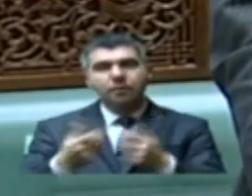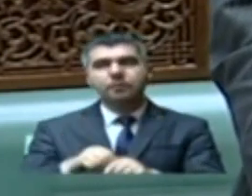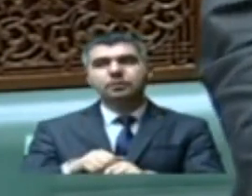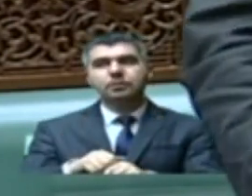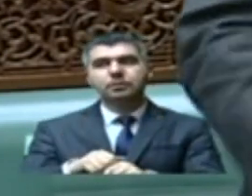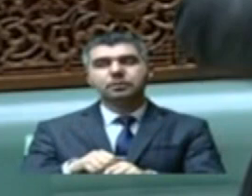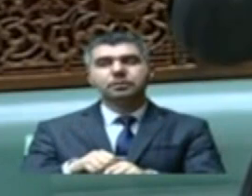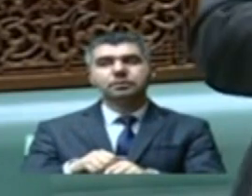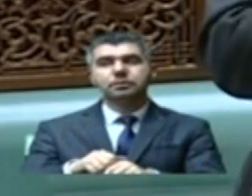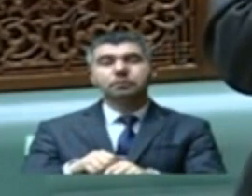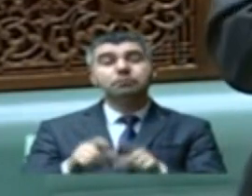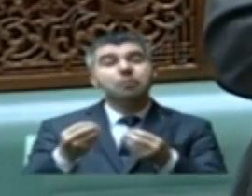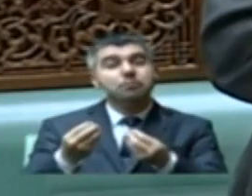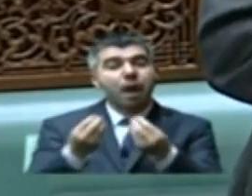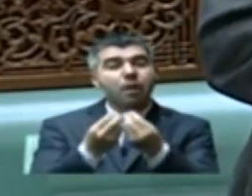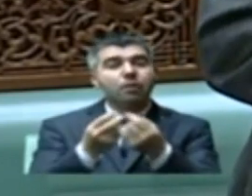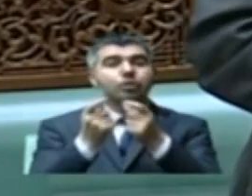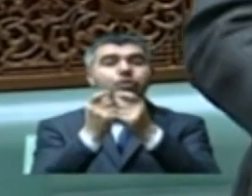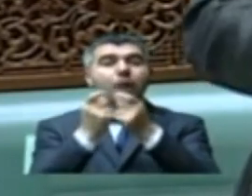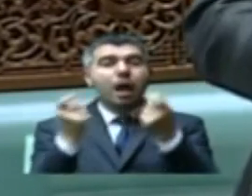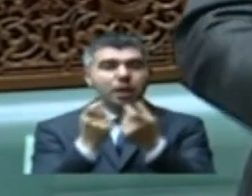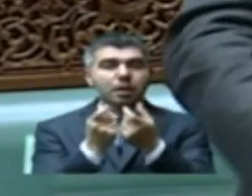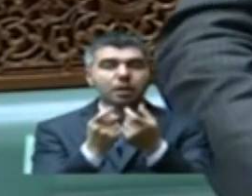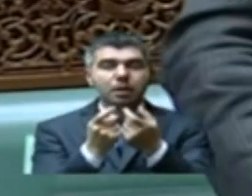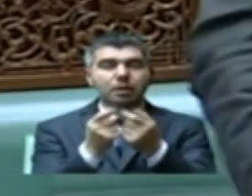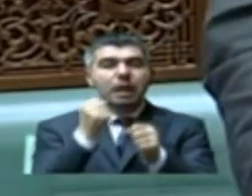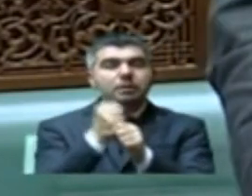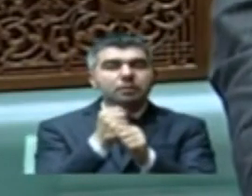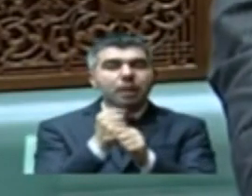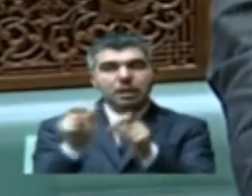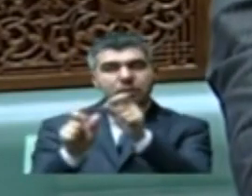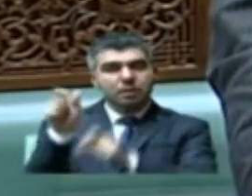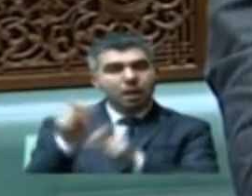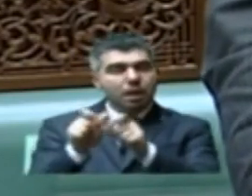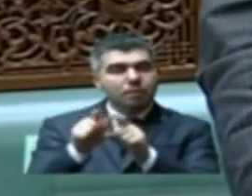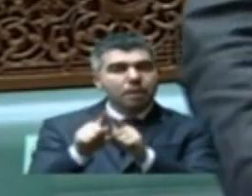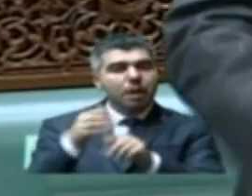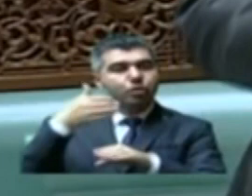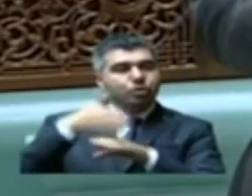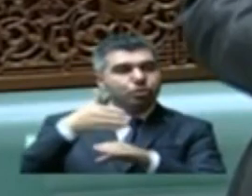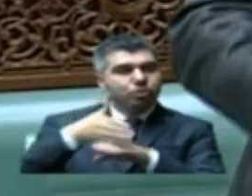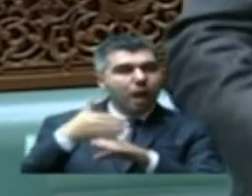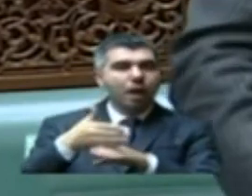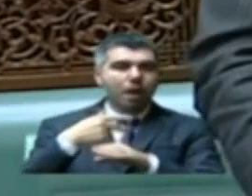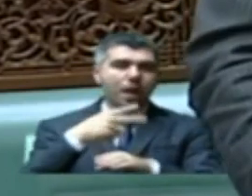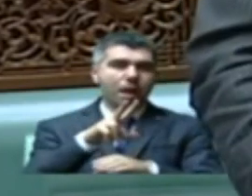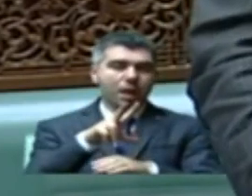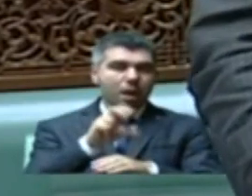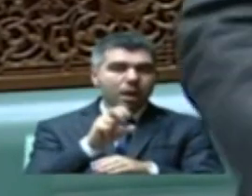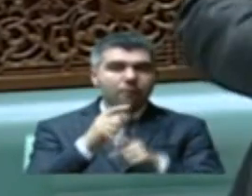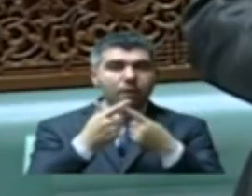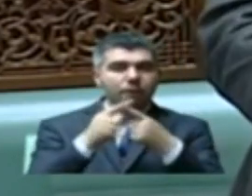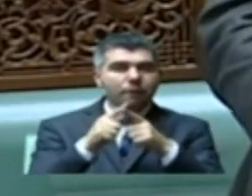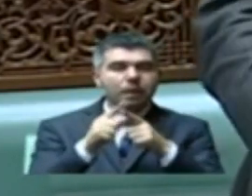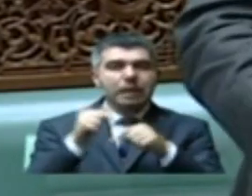من هذه المخاطر، إلى جانب المقاولات التي يشتغلون فيها فيما يخص النجارة الفنية، وأنتم تعلمون كم من عدد